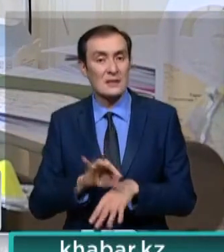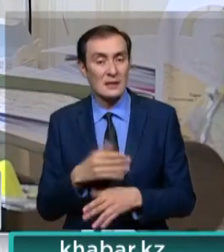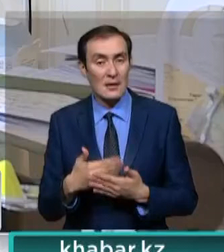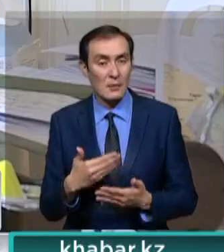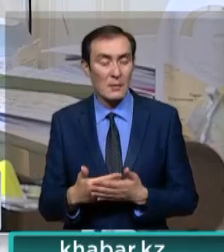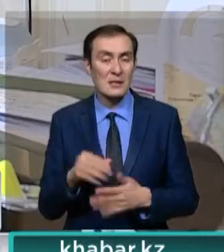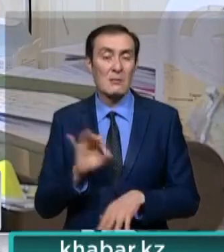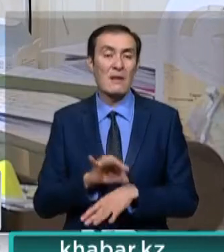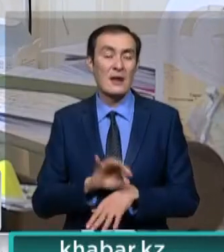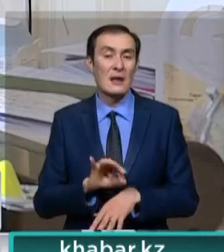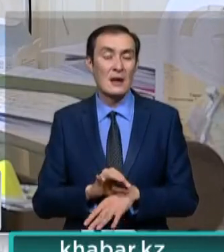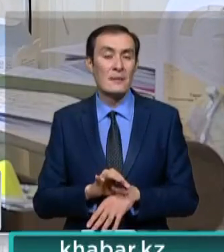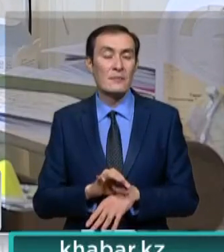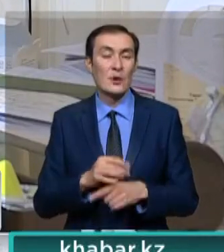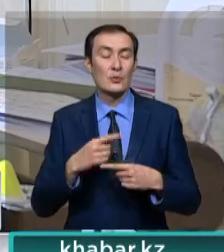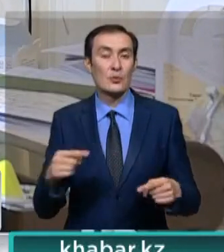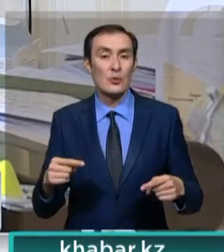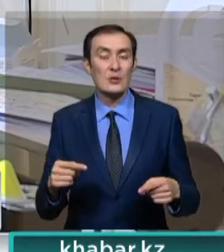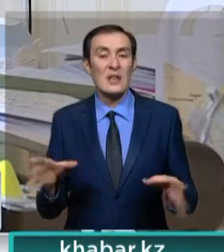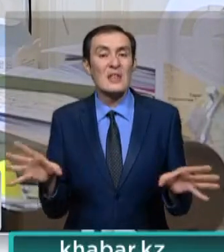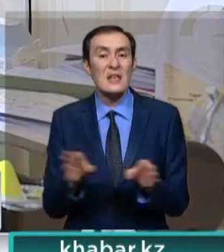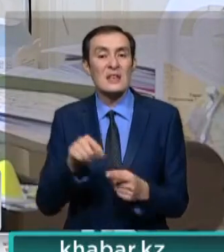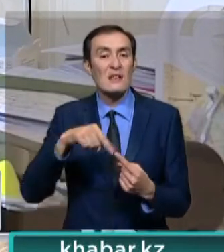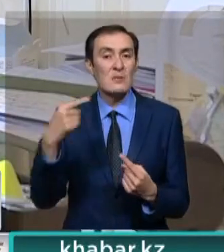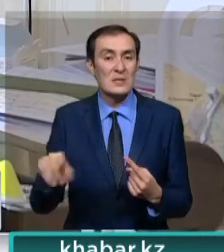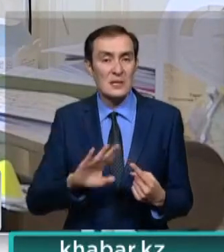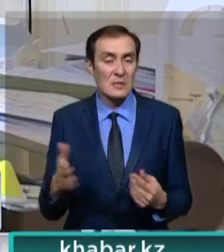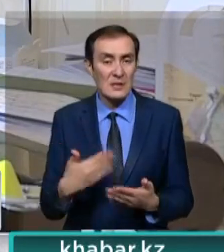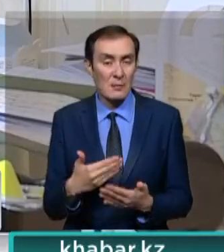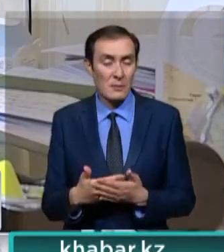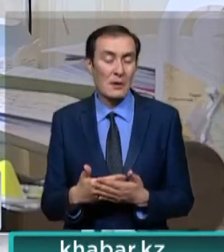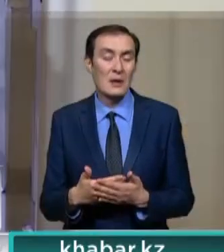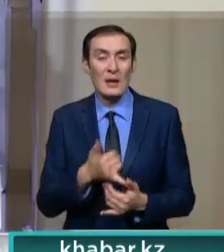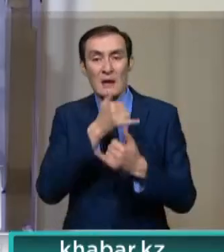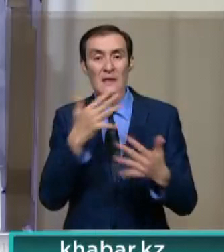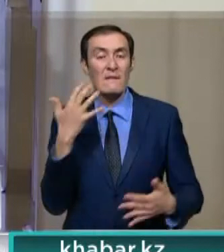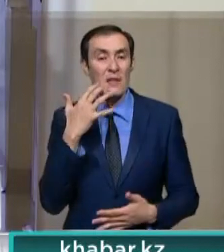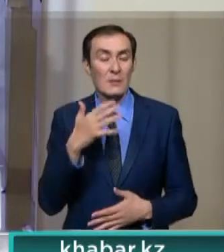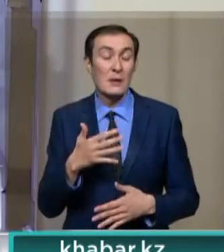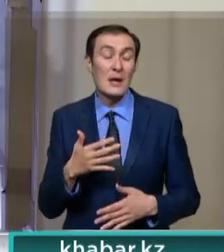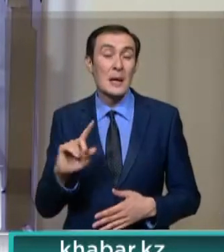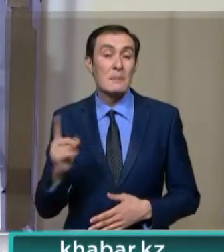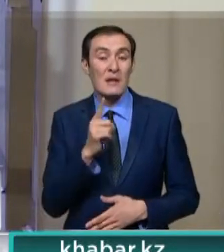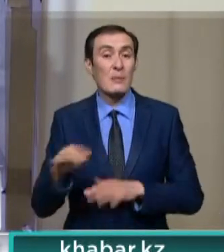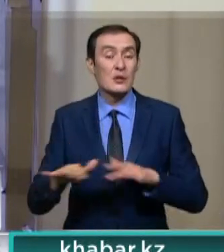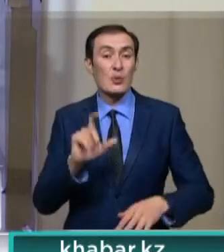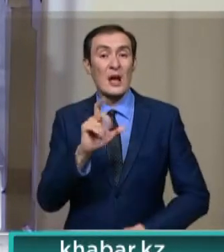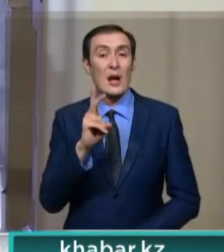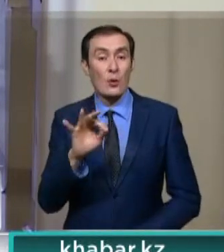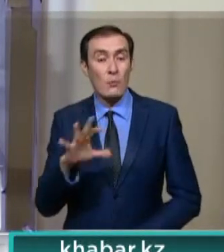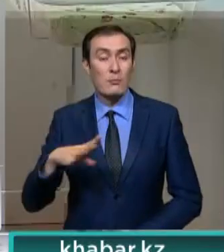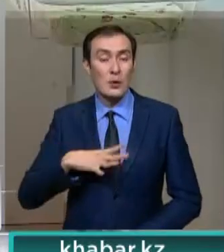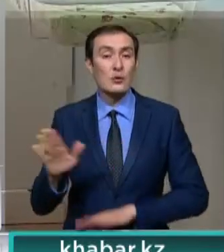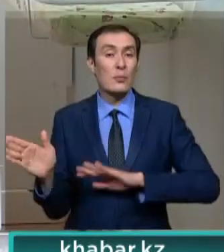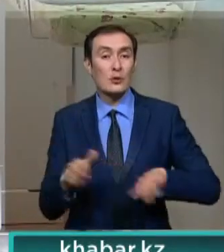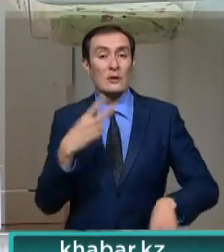потом заболевания соматические, несовместимые вообще с вынашиванием беременности. С момента первой процедуры ЭКО в нашей стране прошло